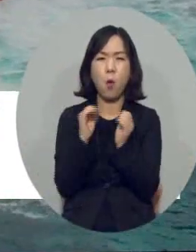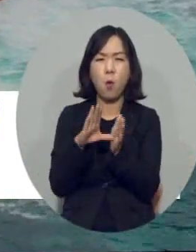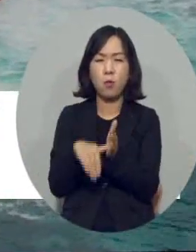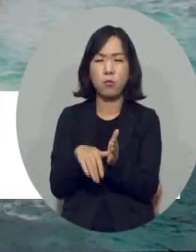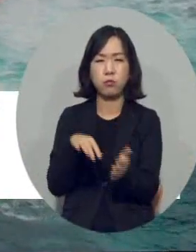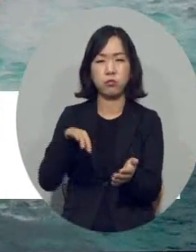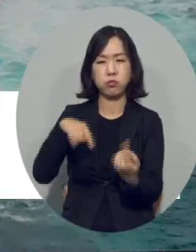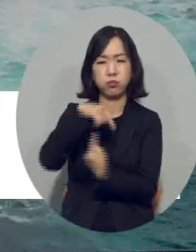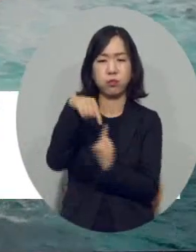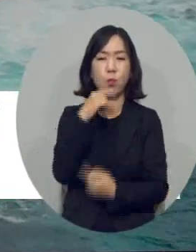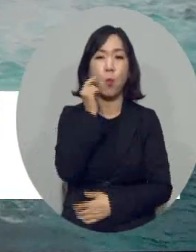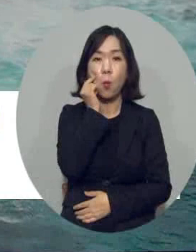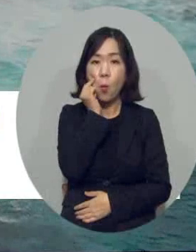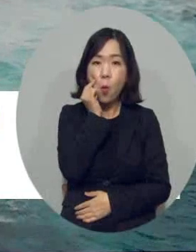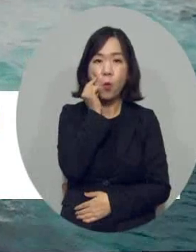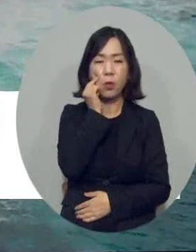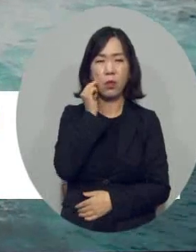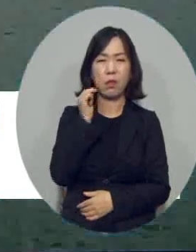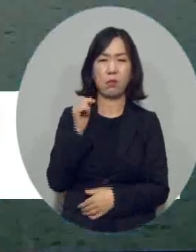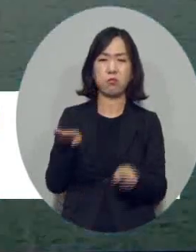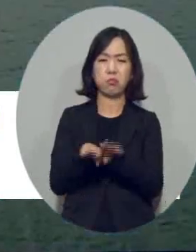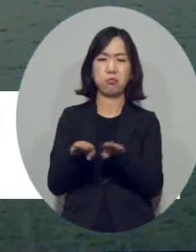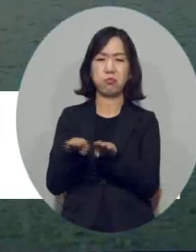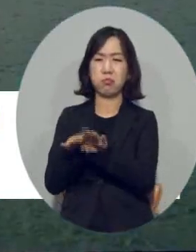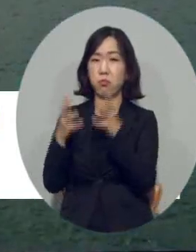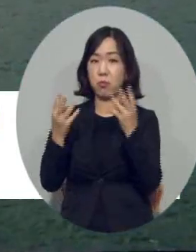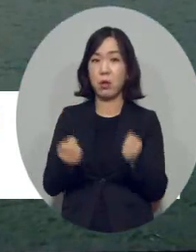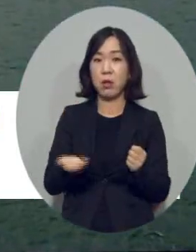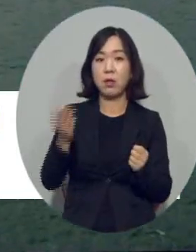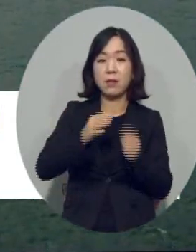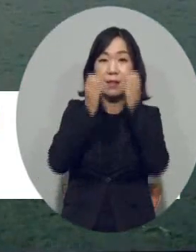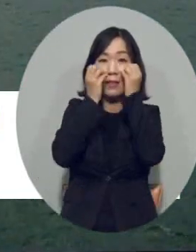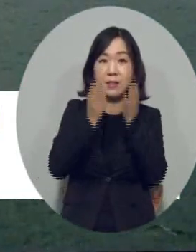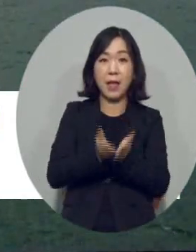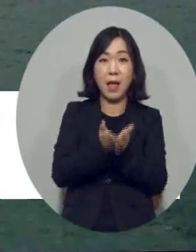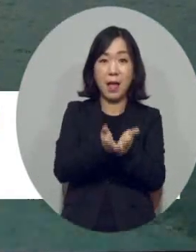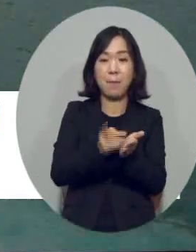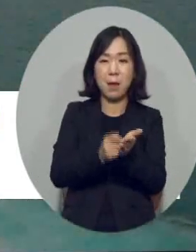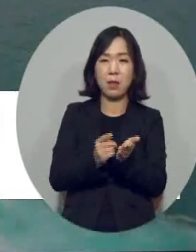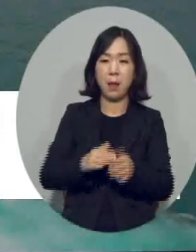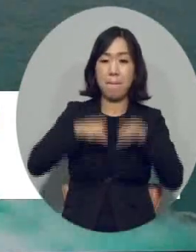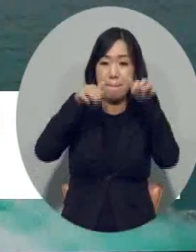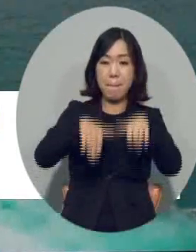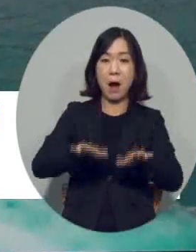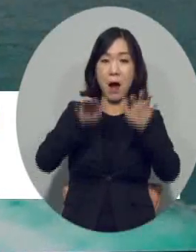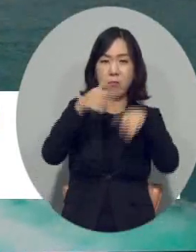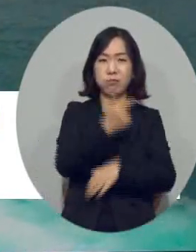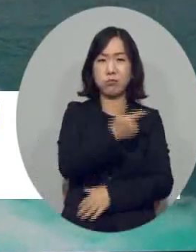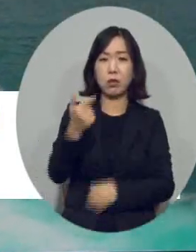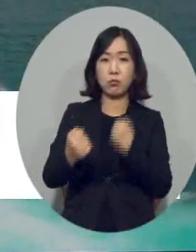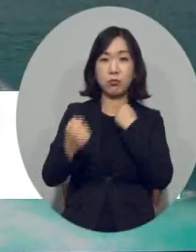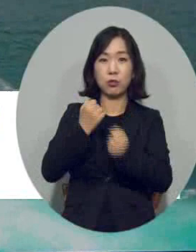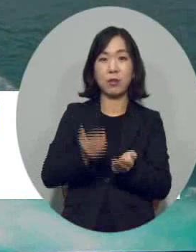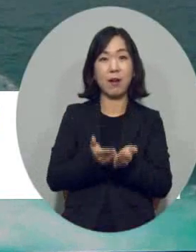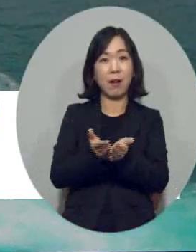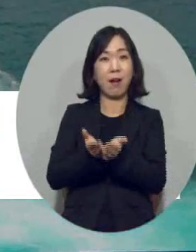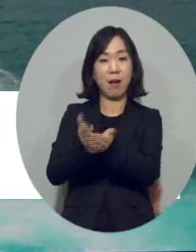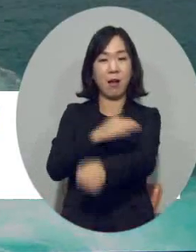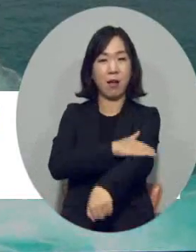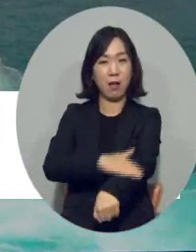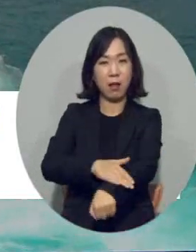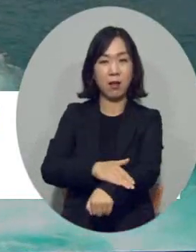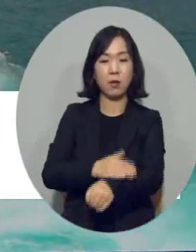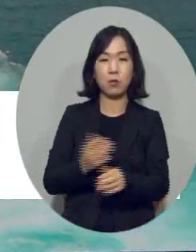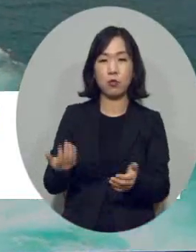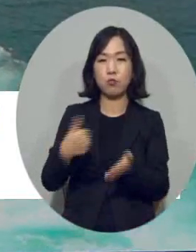아예 운항하지 않거나 결항이 잦았는데요. 새 여객선은 높은 파도에도 운항할 수 있고 화물 수송 능력도